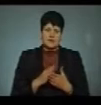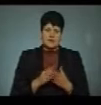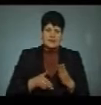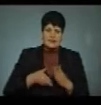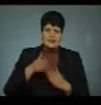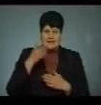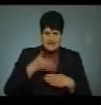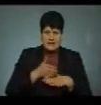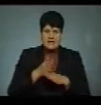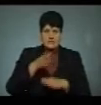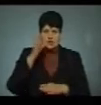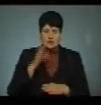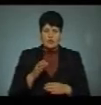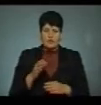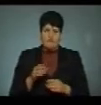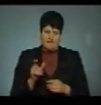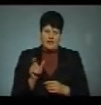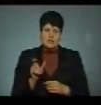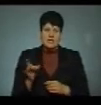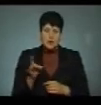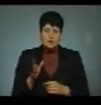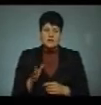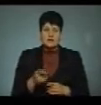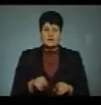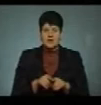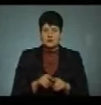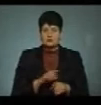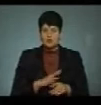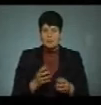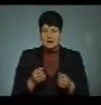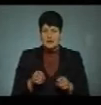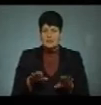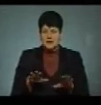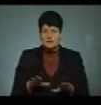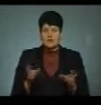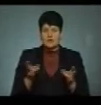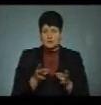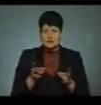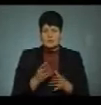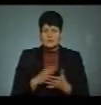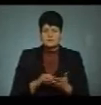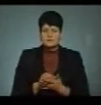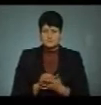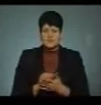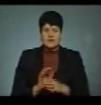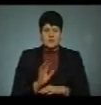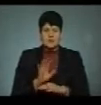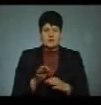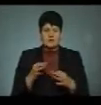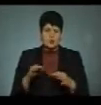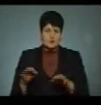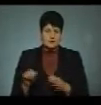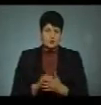тріщину і великі розміри, і в зв'язку з цим було також прийнято рішення про необхідність видалення. І направлено ці дозвільні